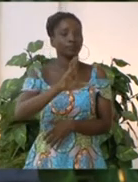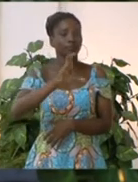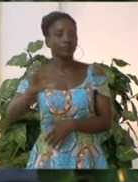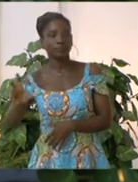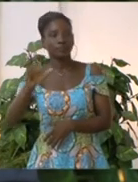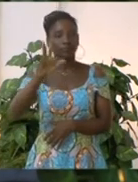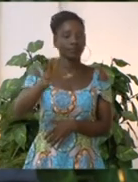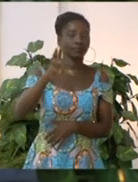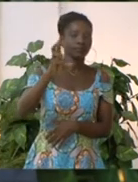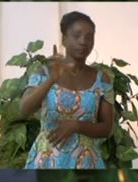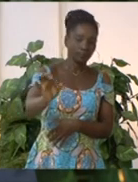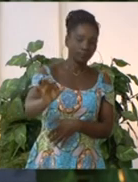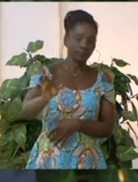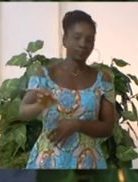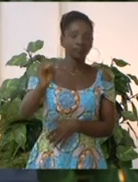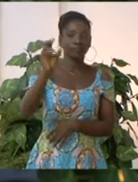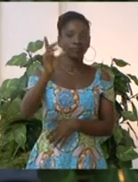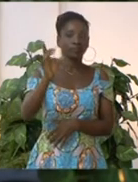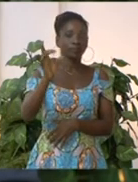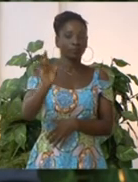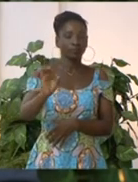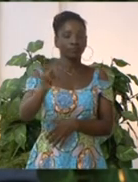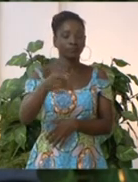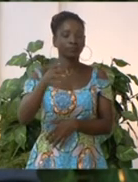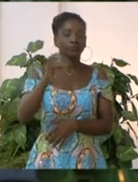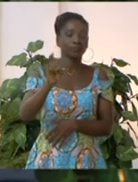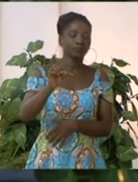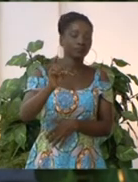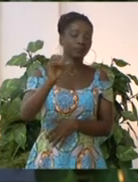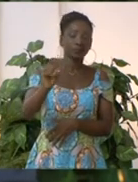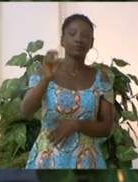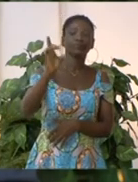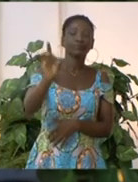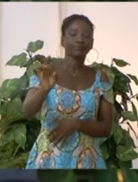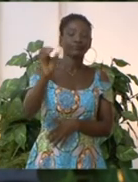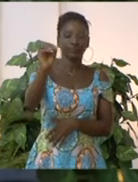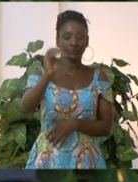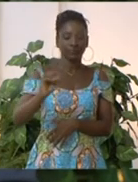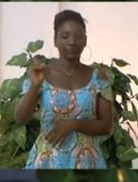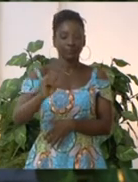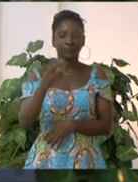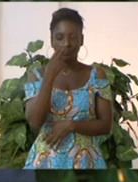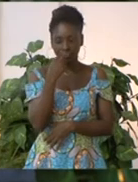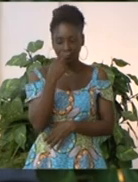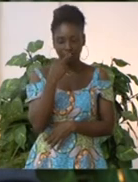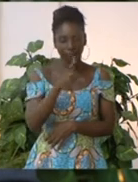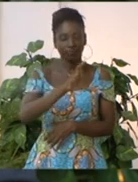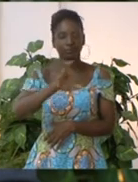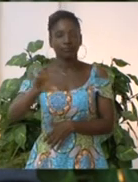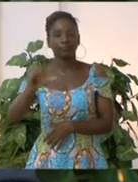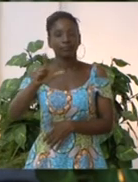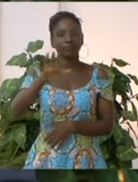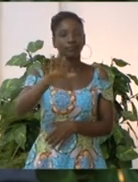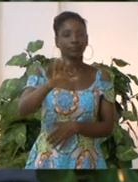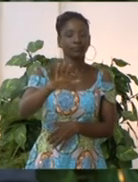8,0 8% bédié qu'on a aimé henri 324 soit